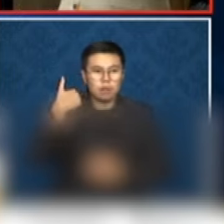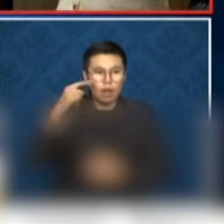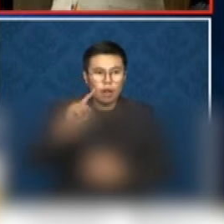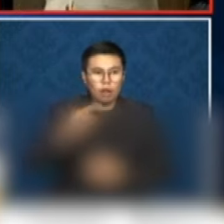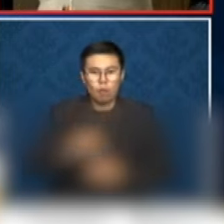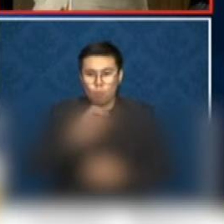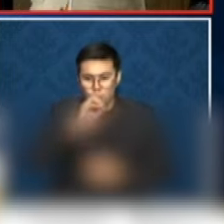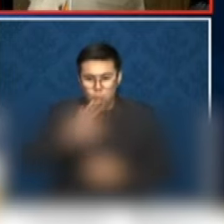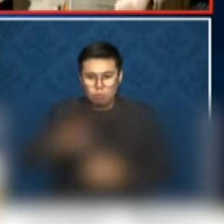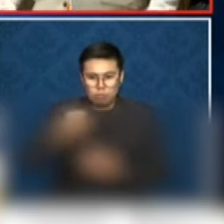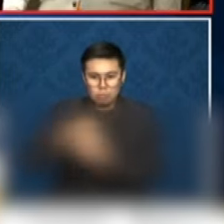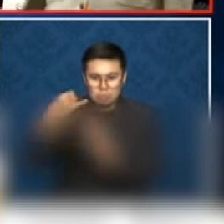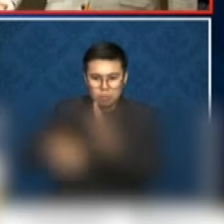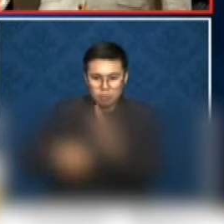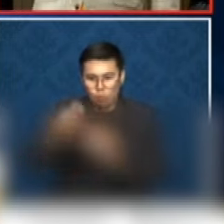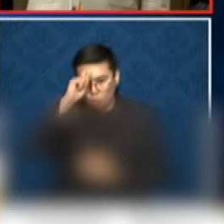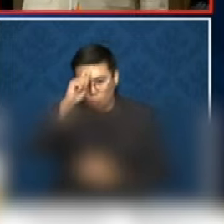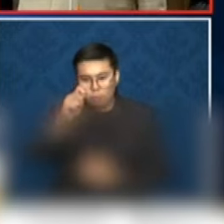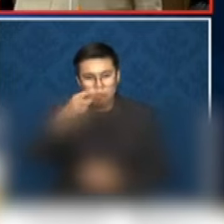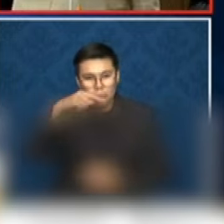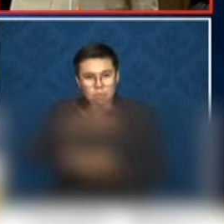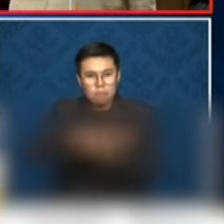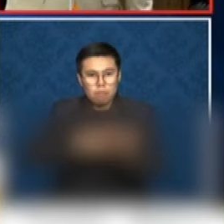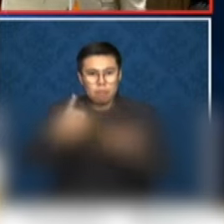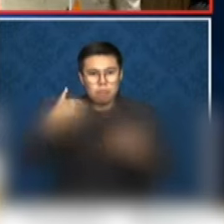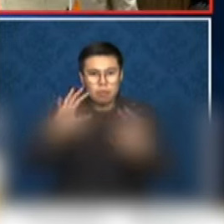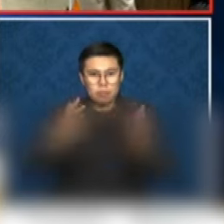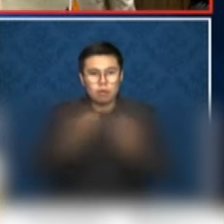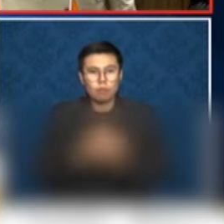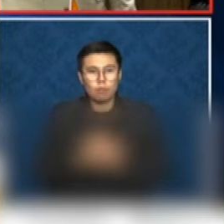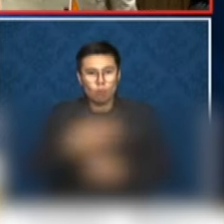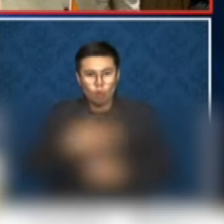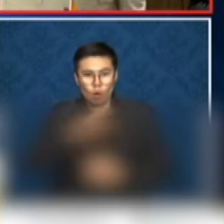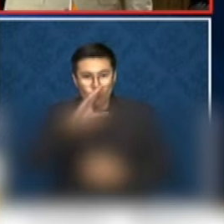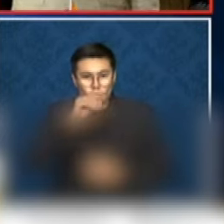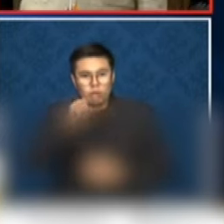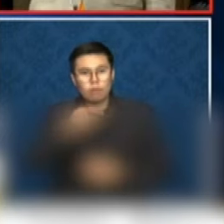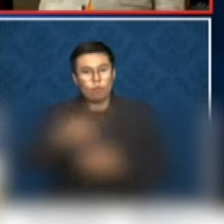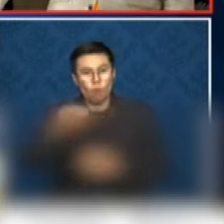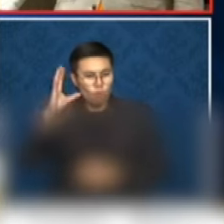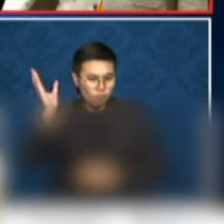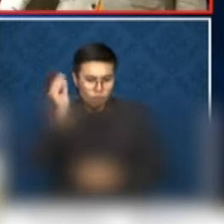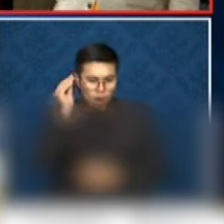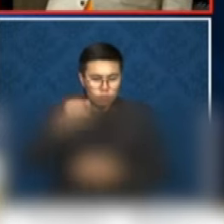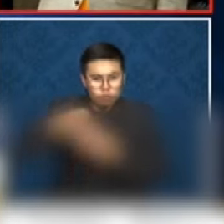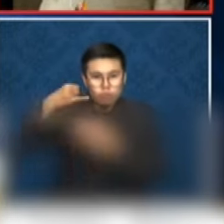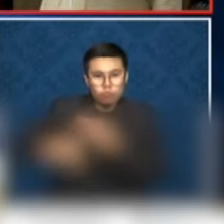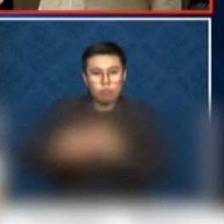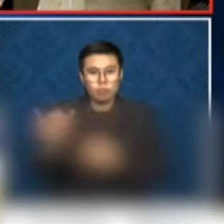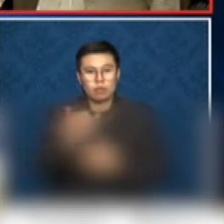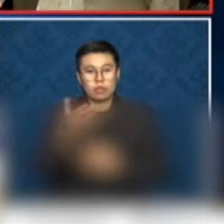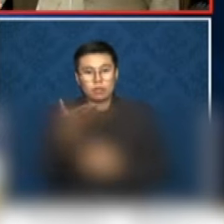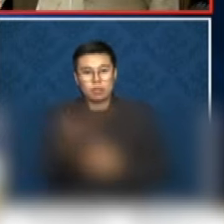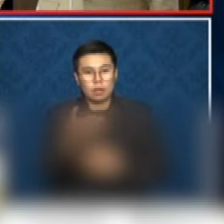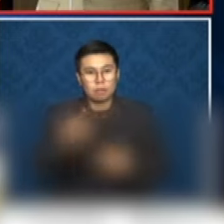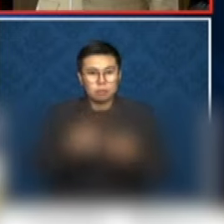ายแรงเกินกว่าความเป็นจริงมากสติครับเพราะหากความรุนแรงเนี่ยมันเกิดขึ้นแล้วและสุดท้ายผู้ที่ใช้ความรุนแร